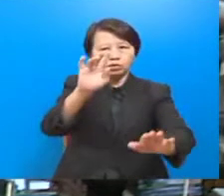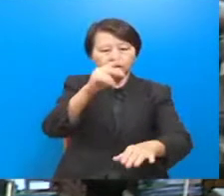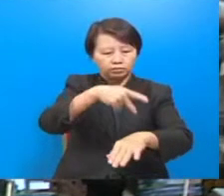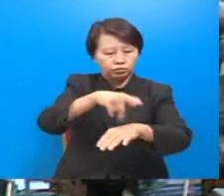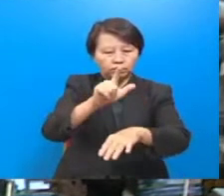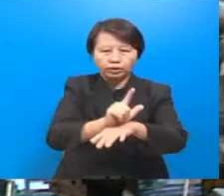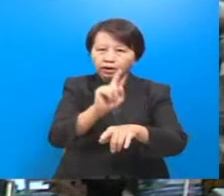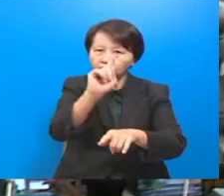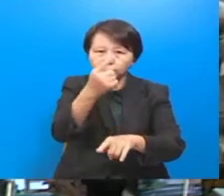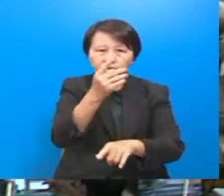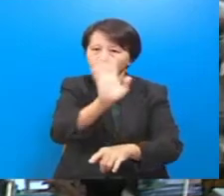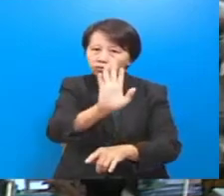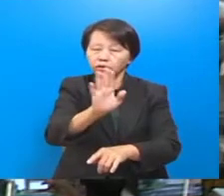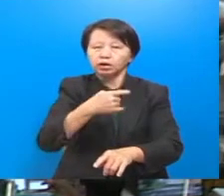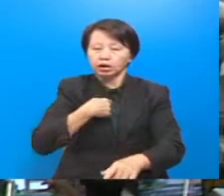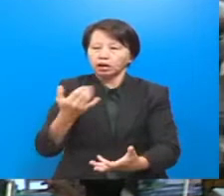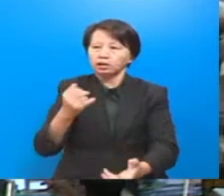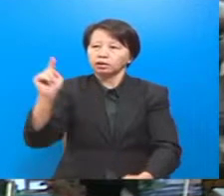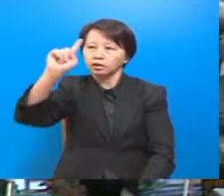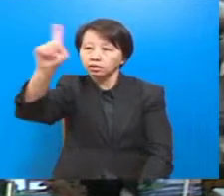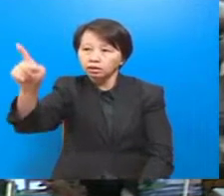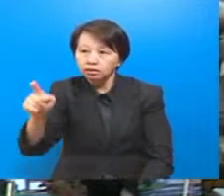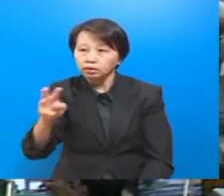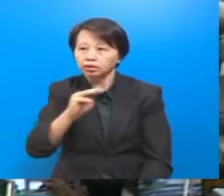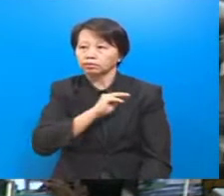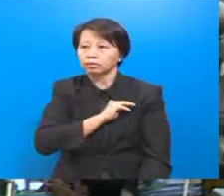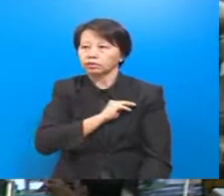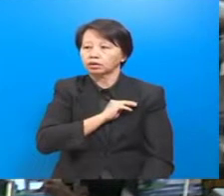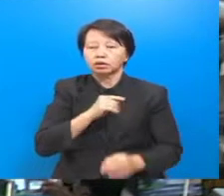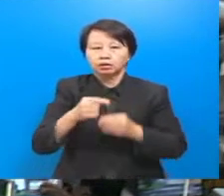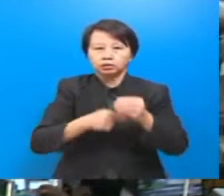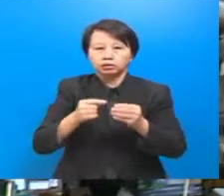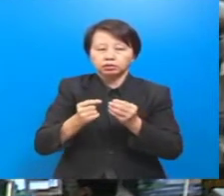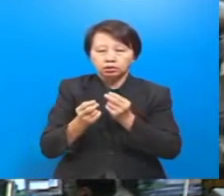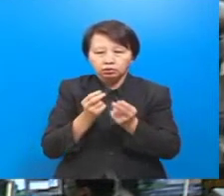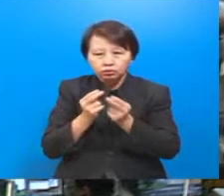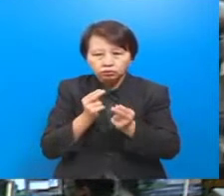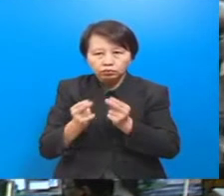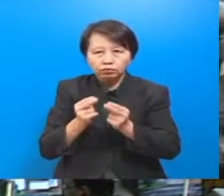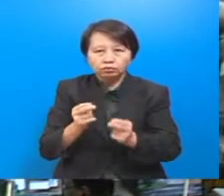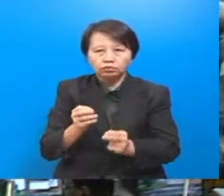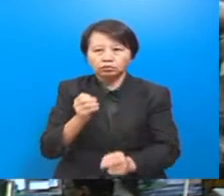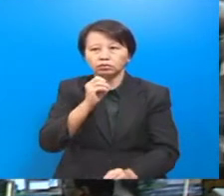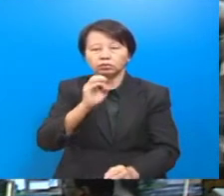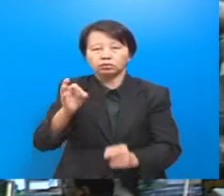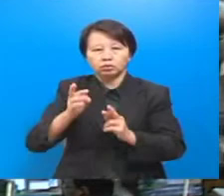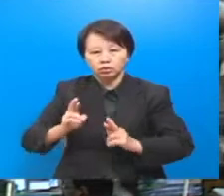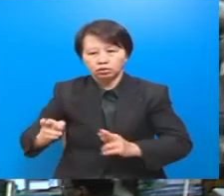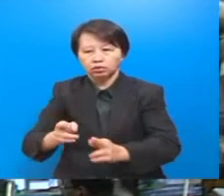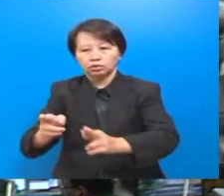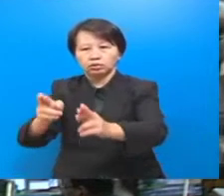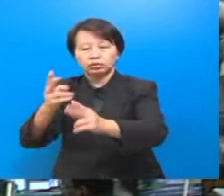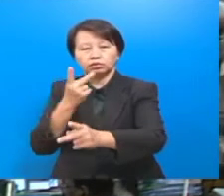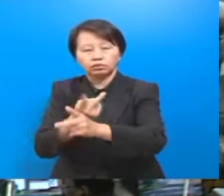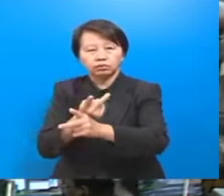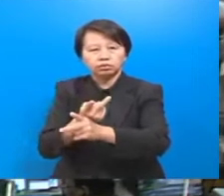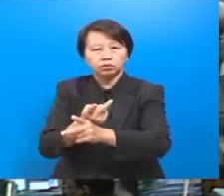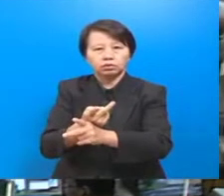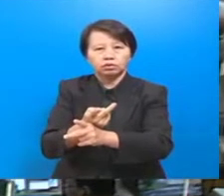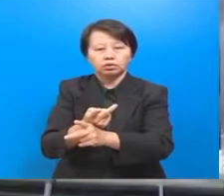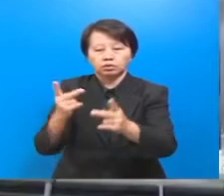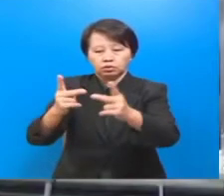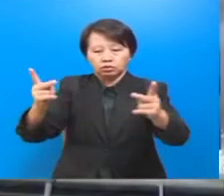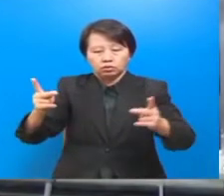sehingga bertanya pada yang bawa menteri mengenai use use of rebel storage rs atau